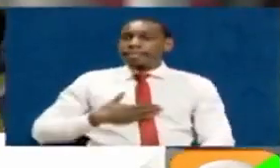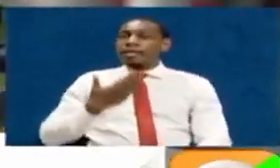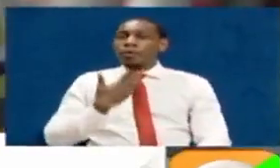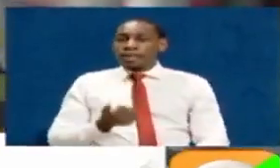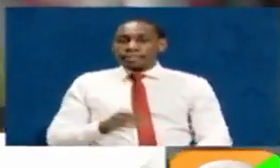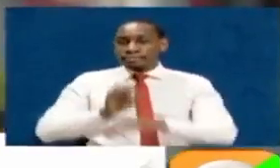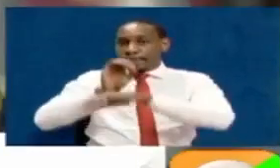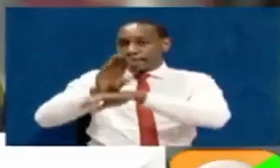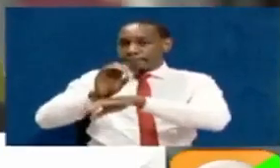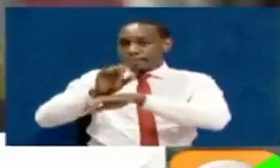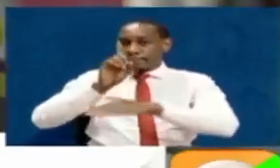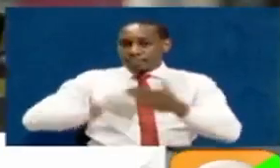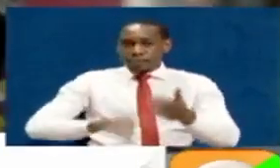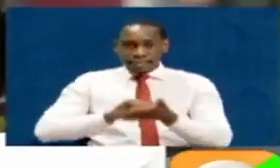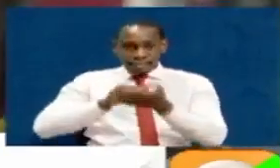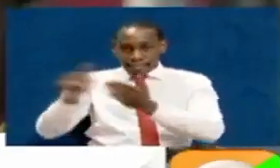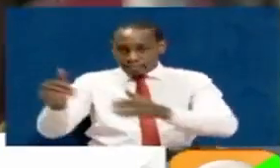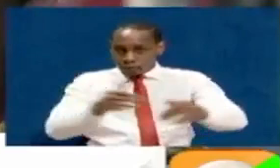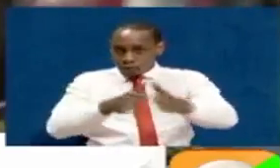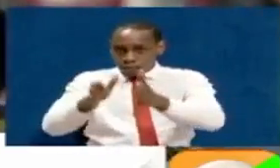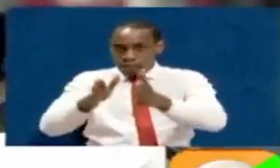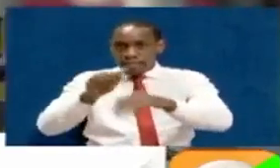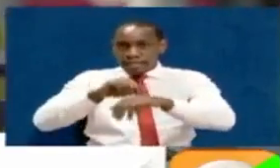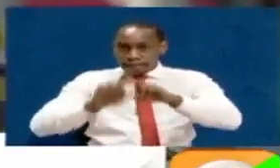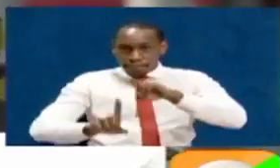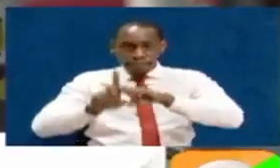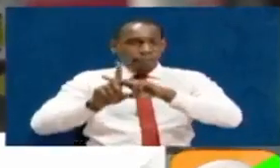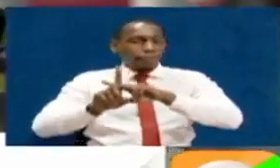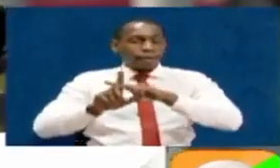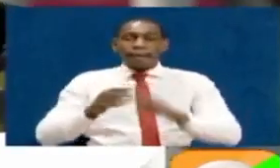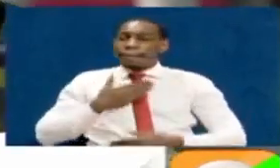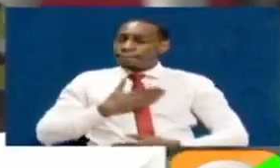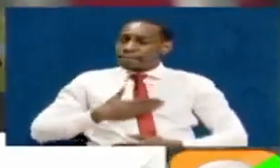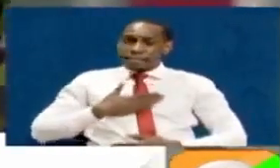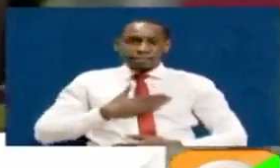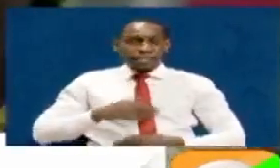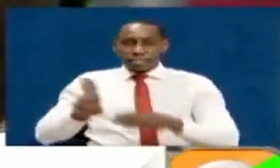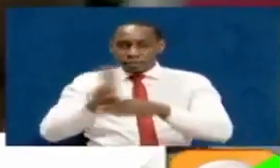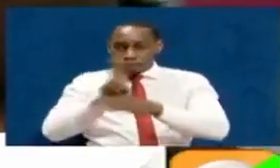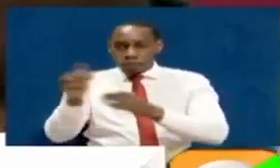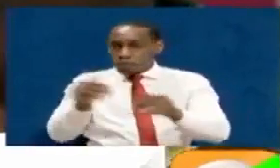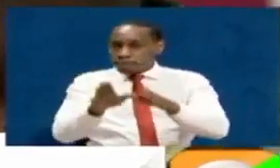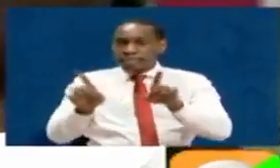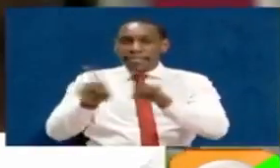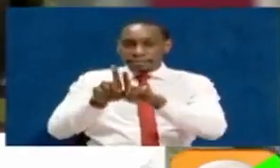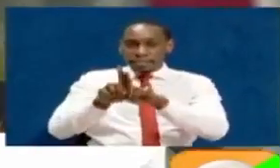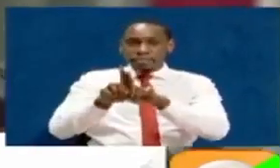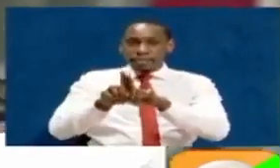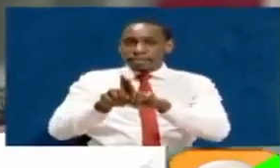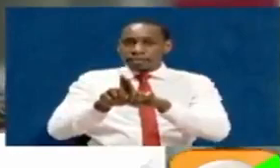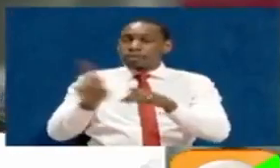tu kuwashauri kuwa opportunity ikipita karibu na wewe, tafadhali itumie na enda